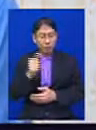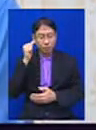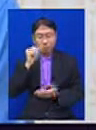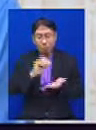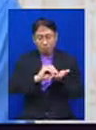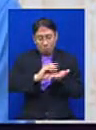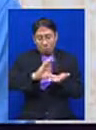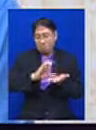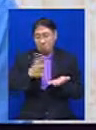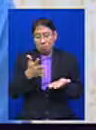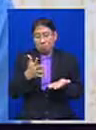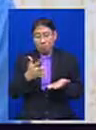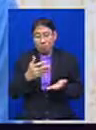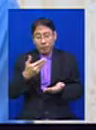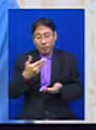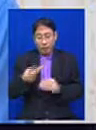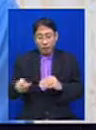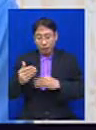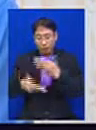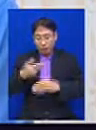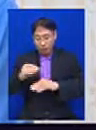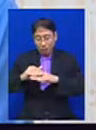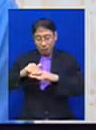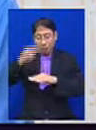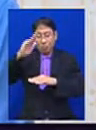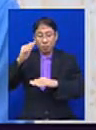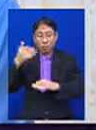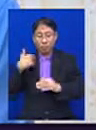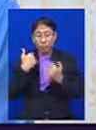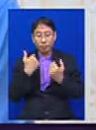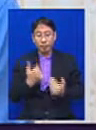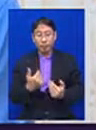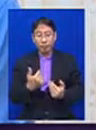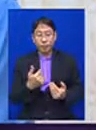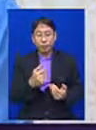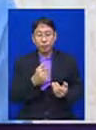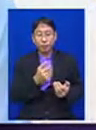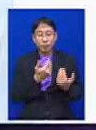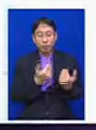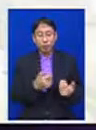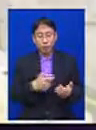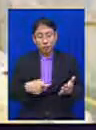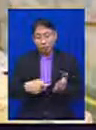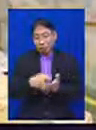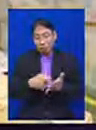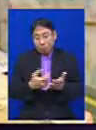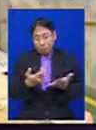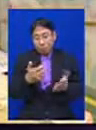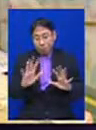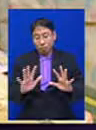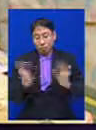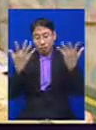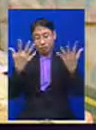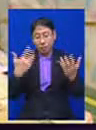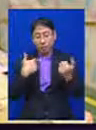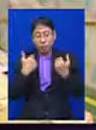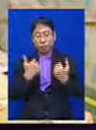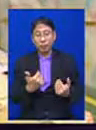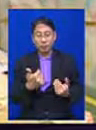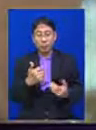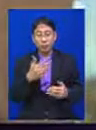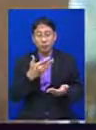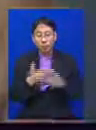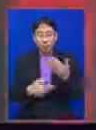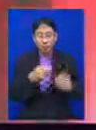ไรและก็ต้องขายเกินราคาเป็นข้ออ้างของเขานะครับตอนนี้เนี่ยข้ออ้างเหล่านั้นเนี่ยหายไปหมดละ ดูเหมือนว่าปัญหาสลากเกินราคาจ